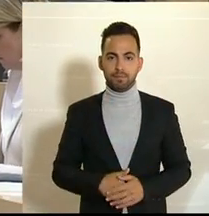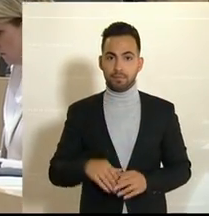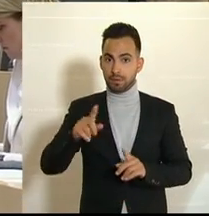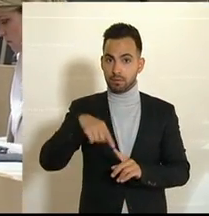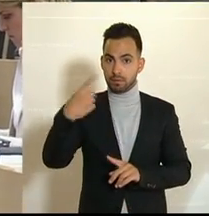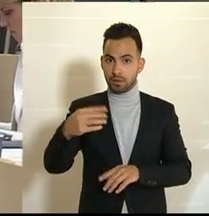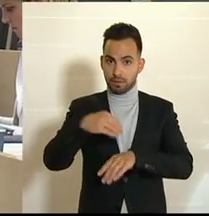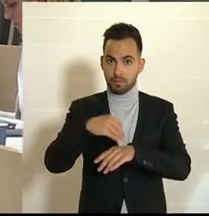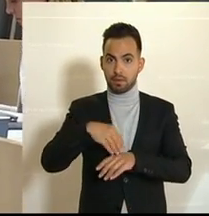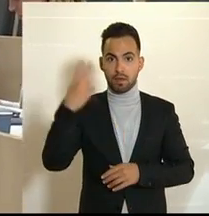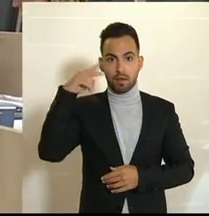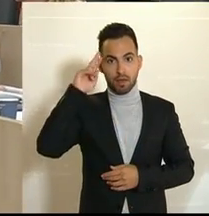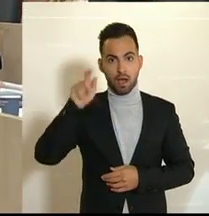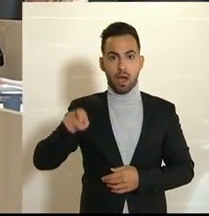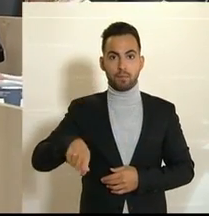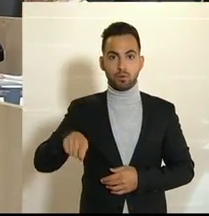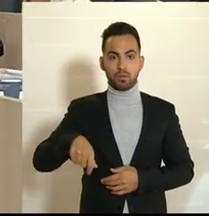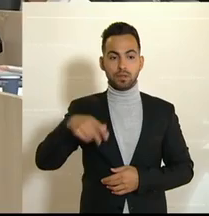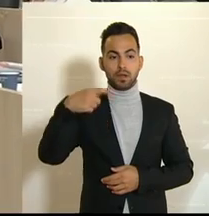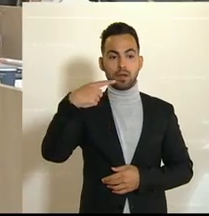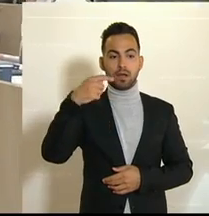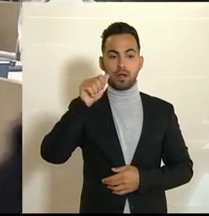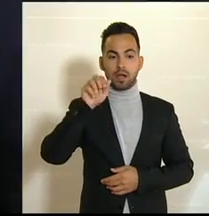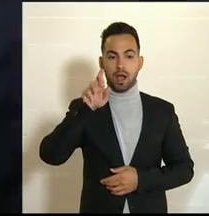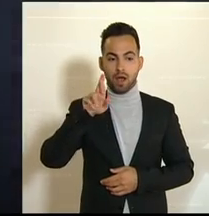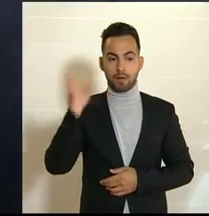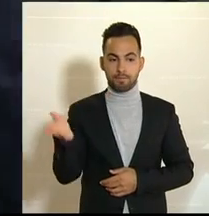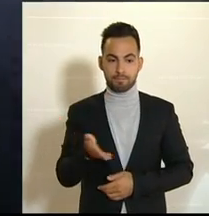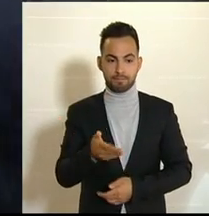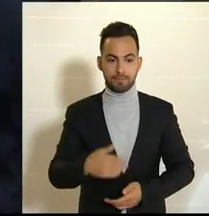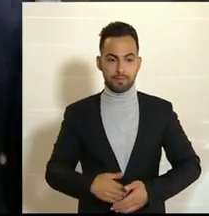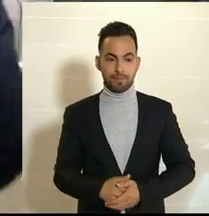Es soll nicht bei den Kleinen gespart werden, fordert Christian Trubitsch von der SPÖ.